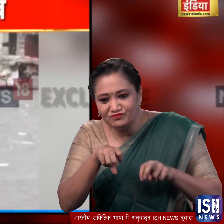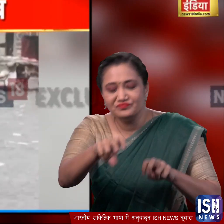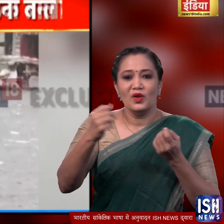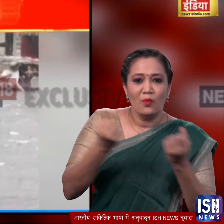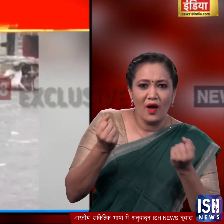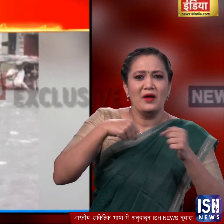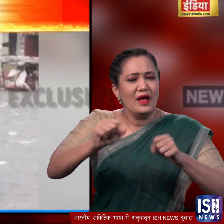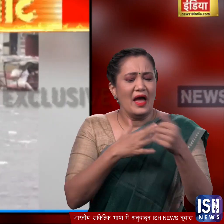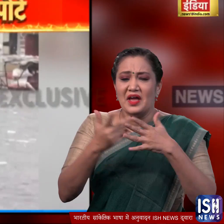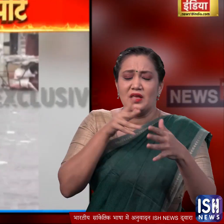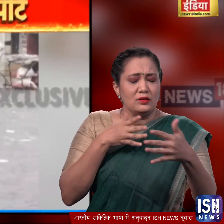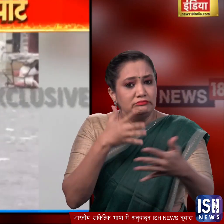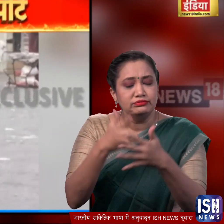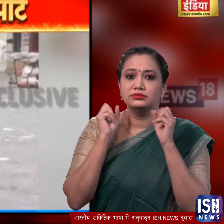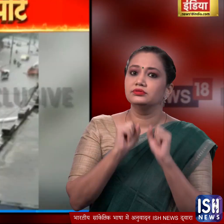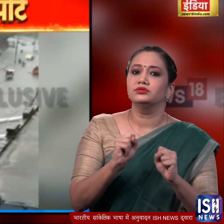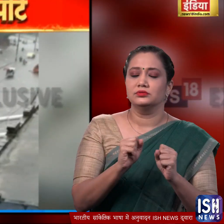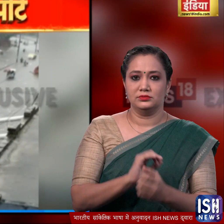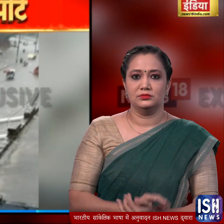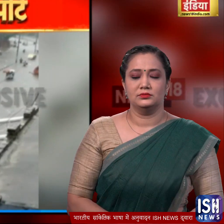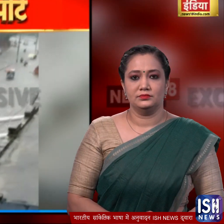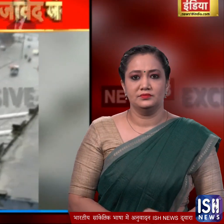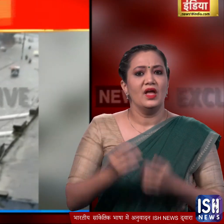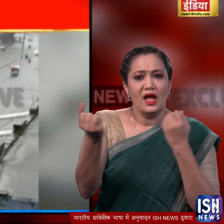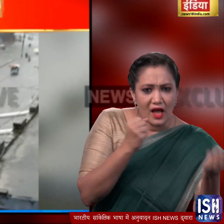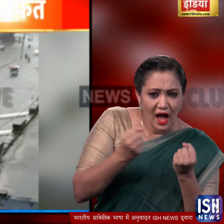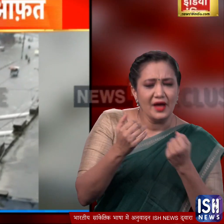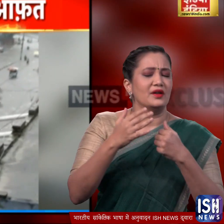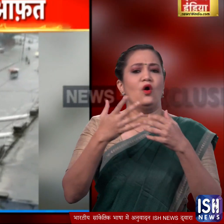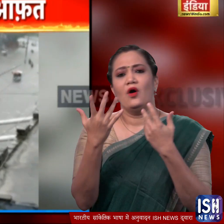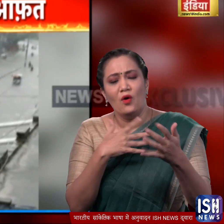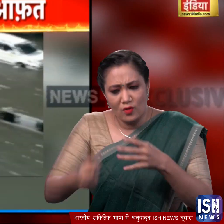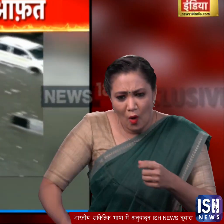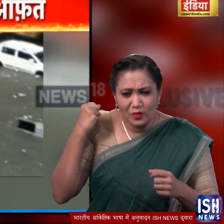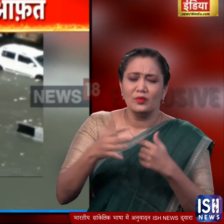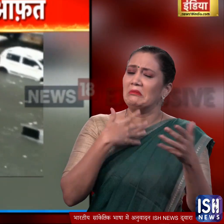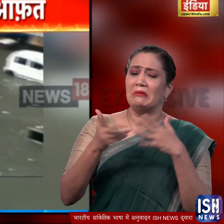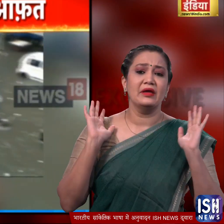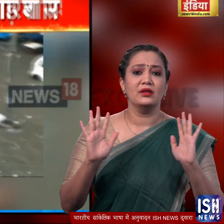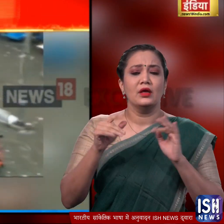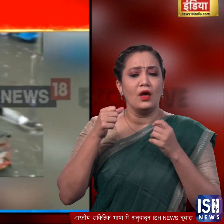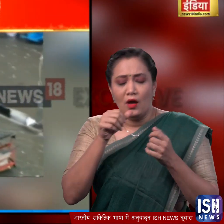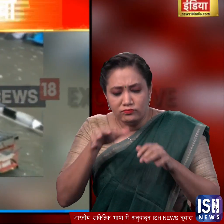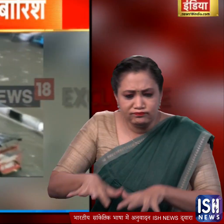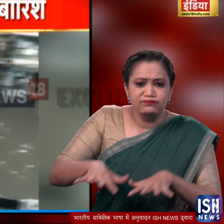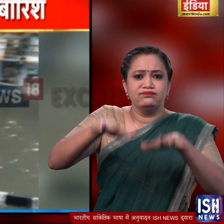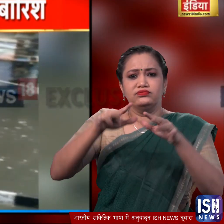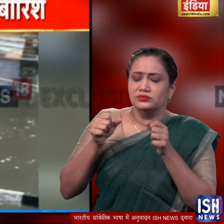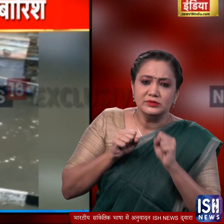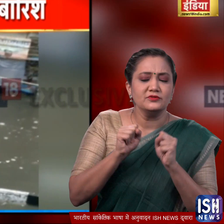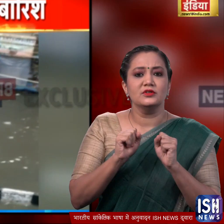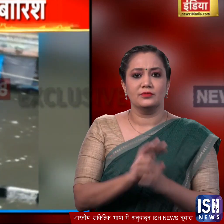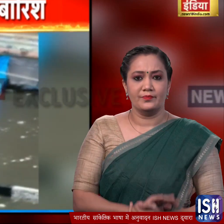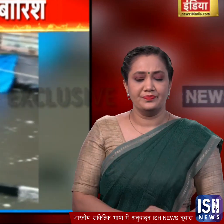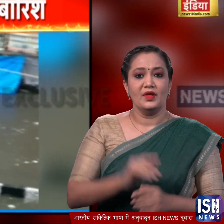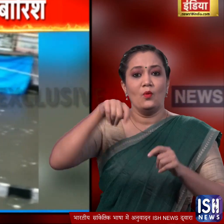की वो पानी के आगे बेबस दिखाई दिया, चाहे वो कार सवार हों या फिर रिक्शा वाले। कोई भी पानी की मार से बच नहीं पाया। वहां से